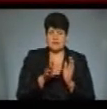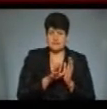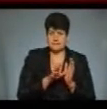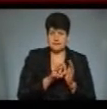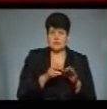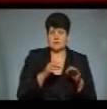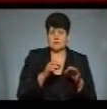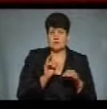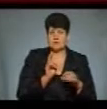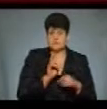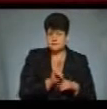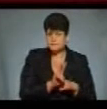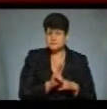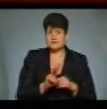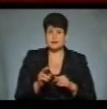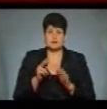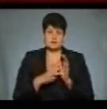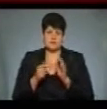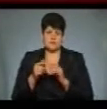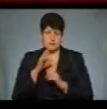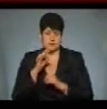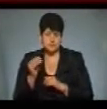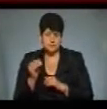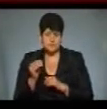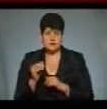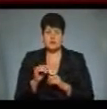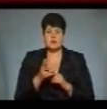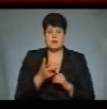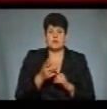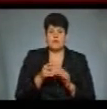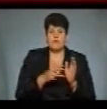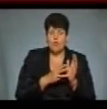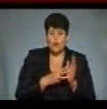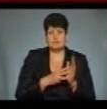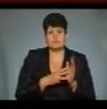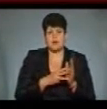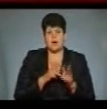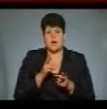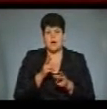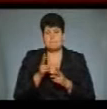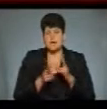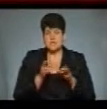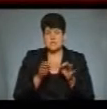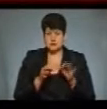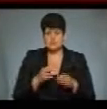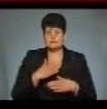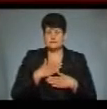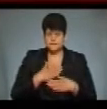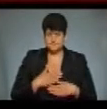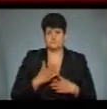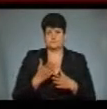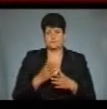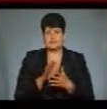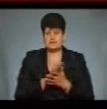гривень маршрутки. 16 квітня 2019 року 8-й апеляційний адміністративний суд задовольнив скаргу Ростислава